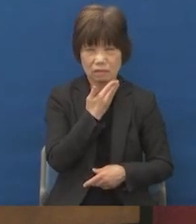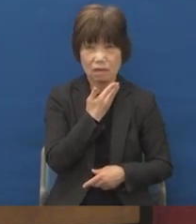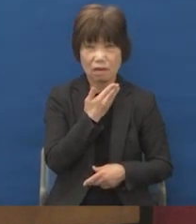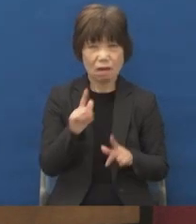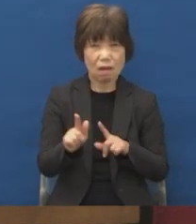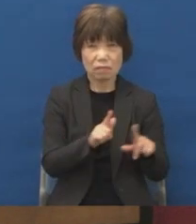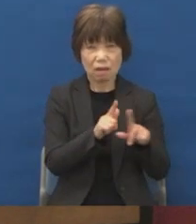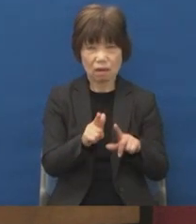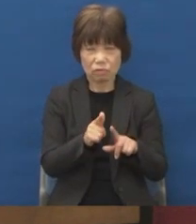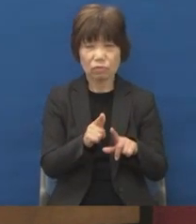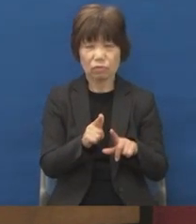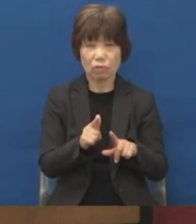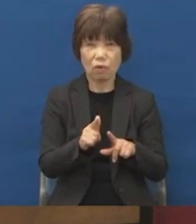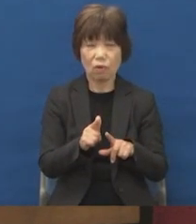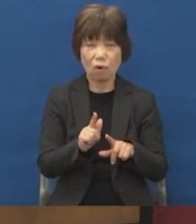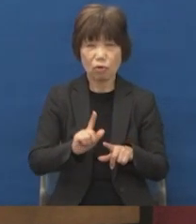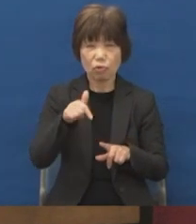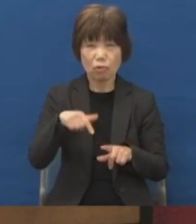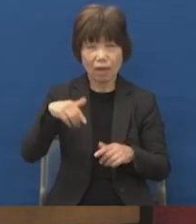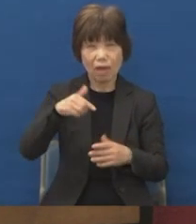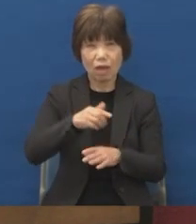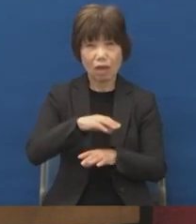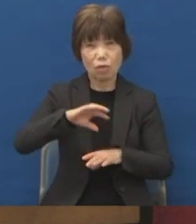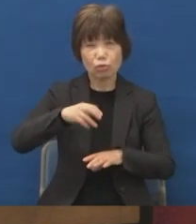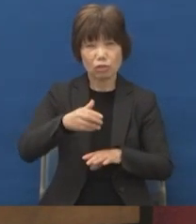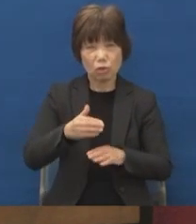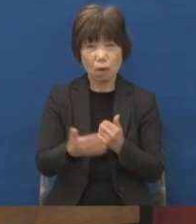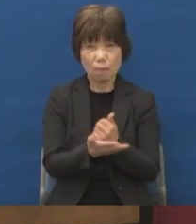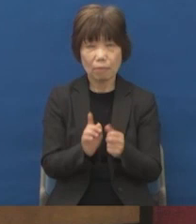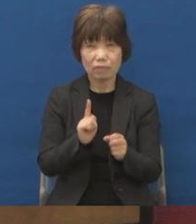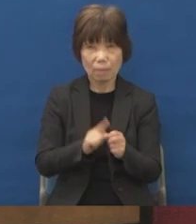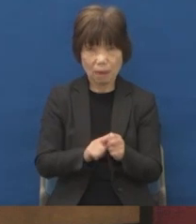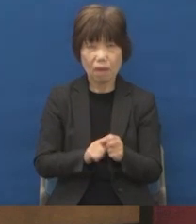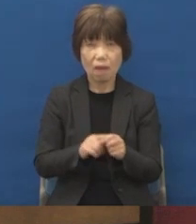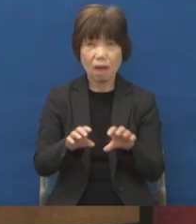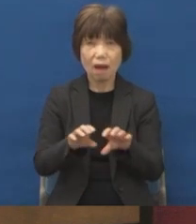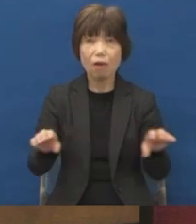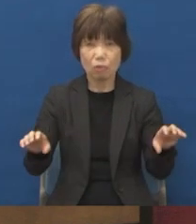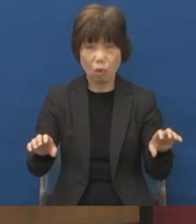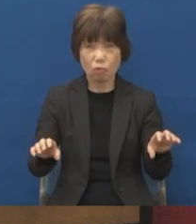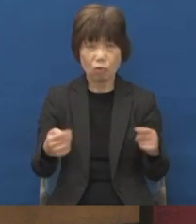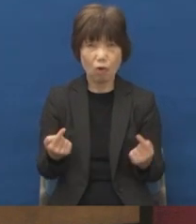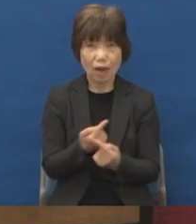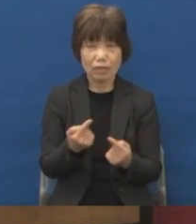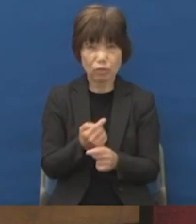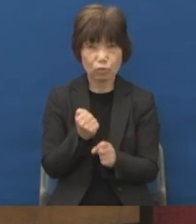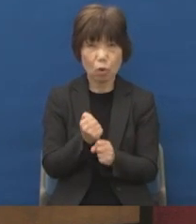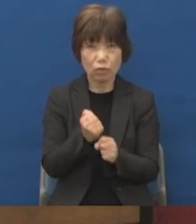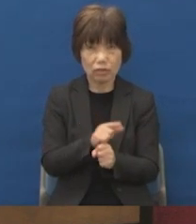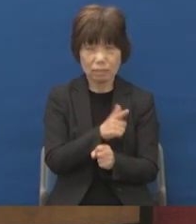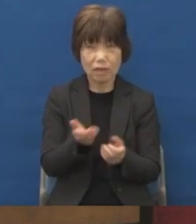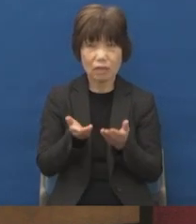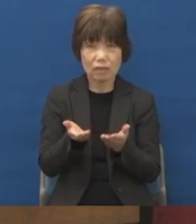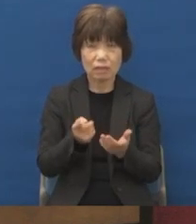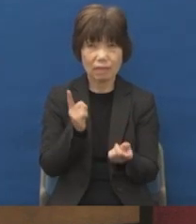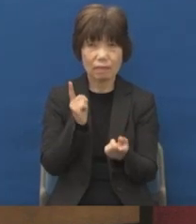である上下水道を守るため、水道施設管路の改築更新や地震対策として約330